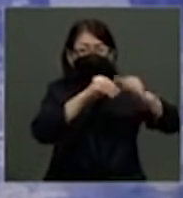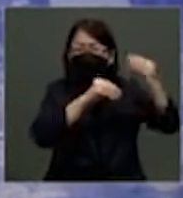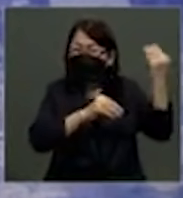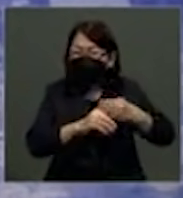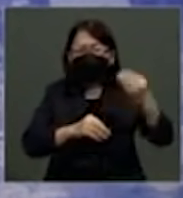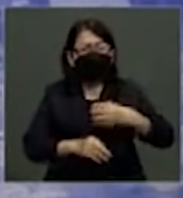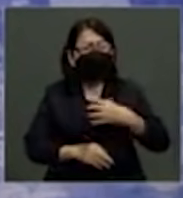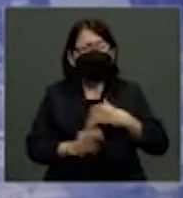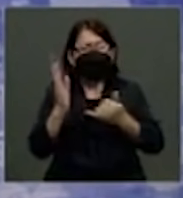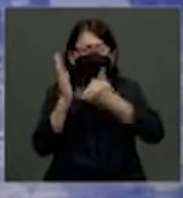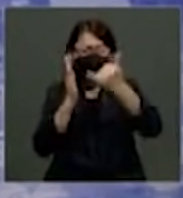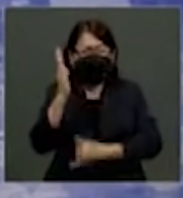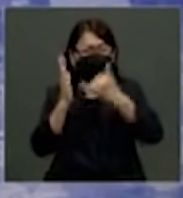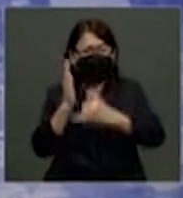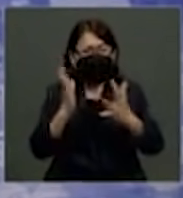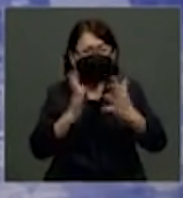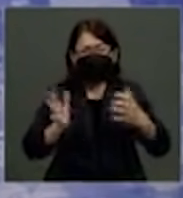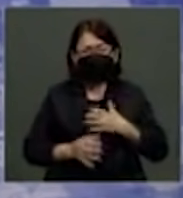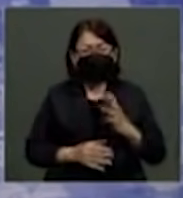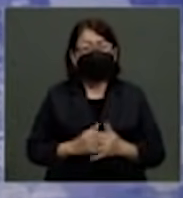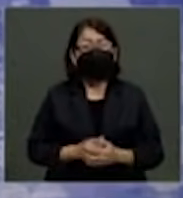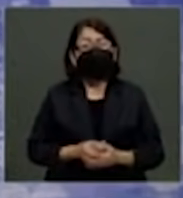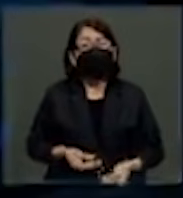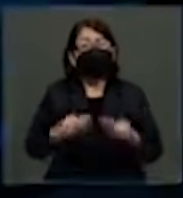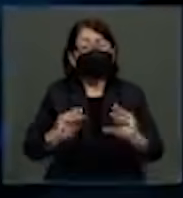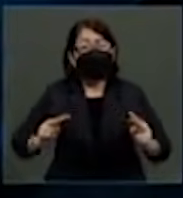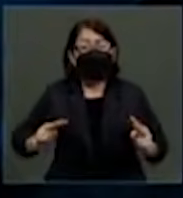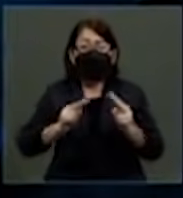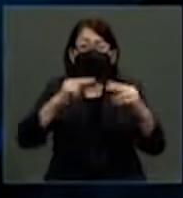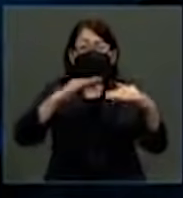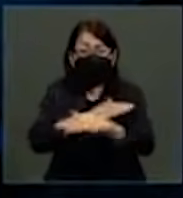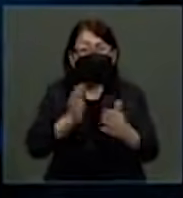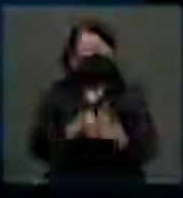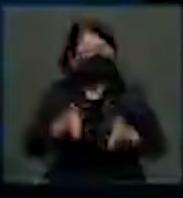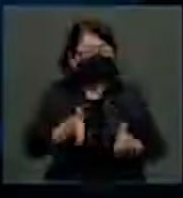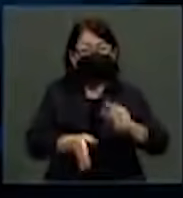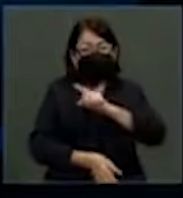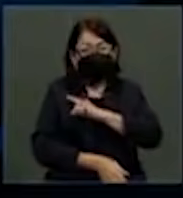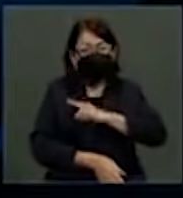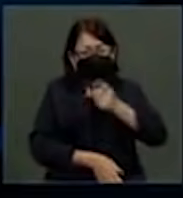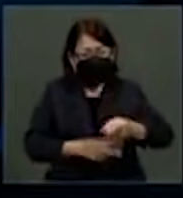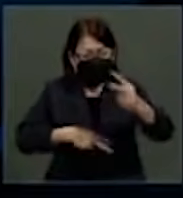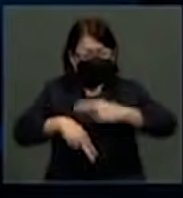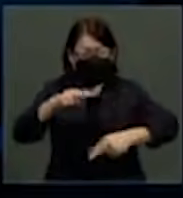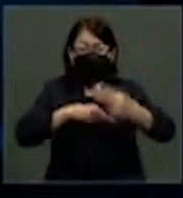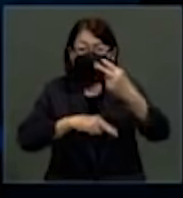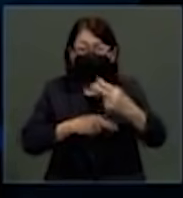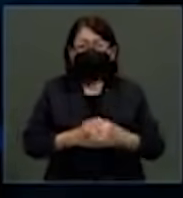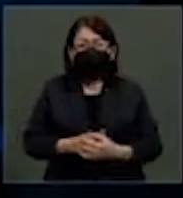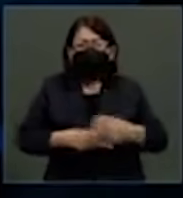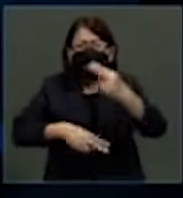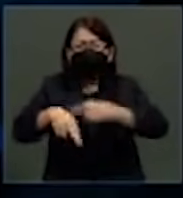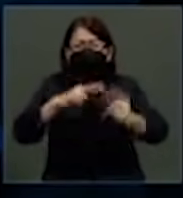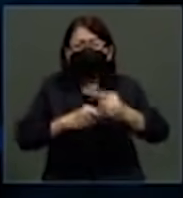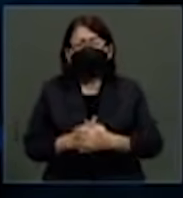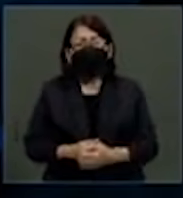างออกหรือเข้านะครับในกลุ่มประชาชนในกลุ่มนี้นะครับแล้วก็ให้กระทรว